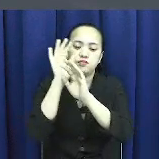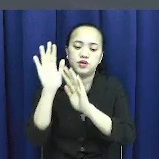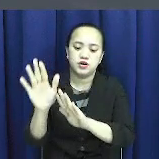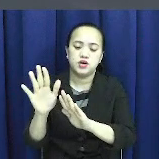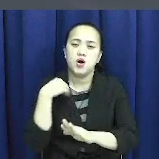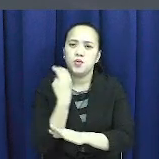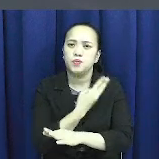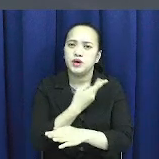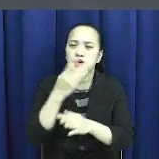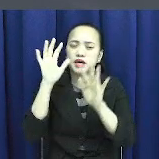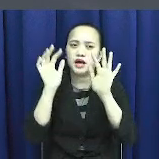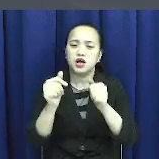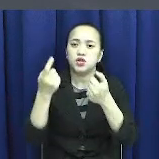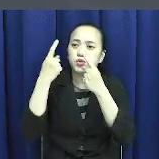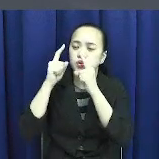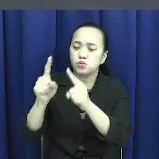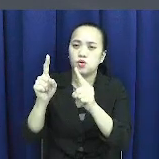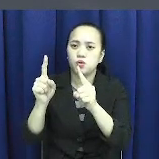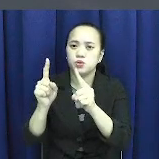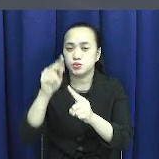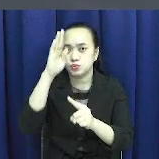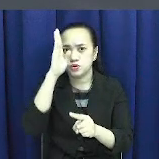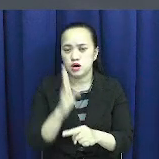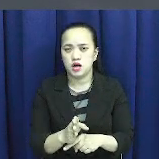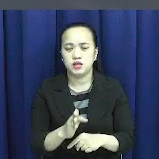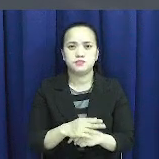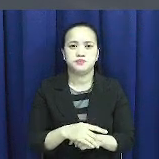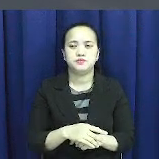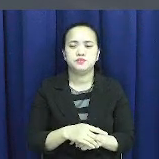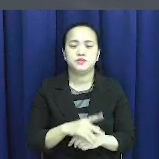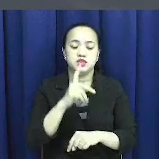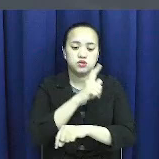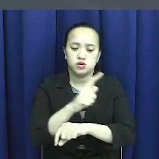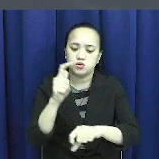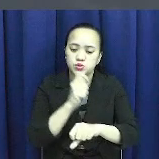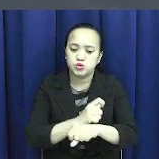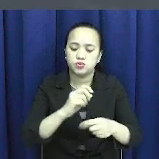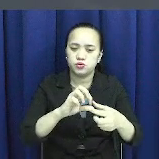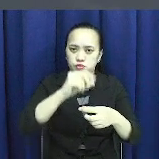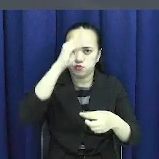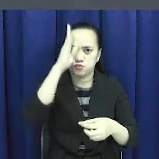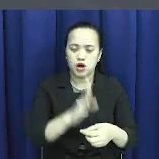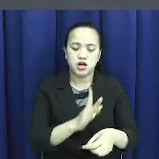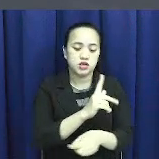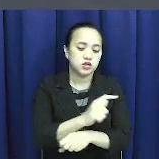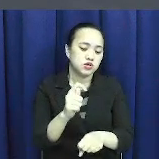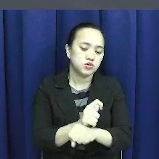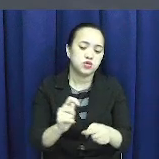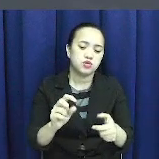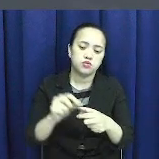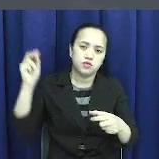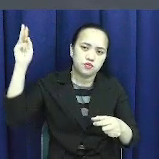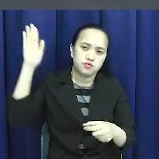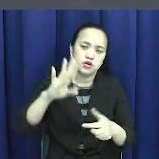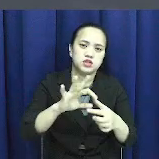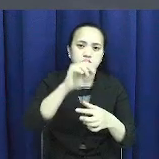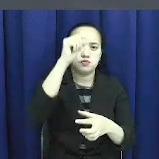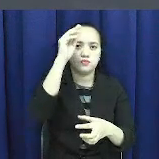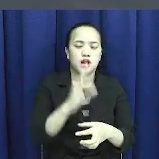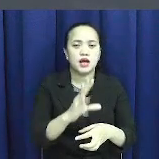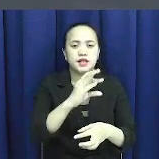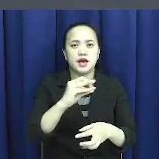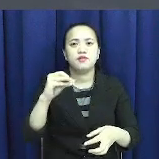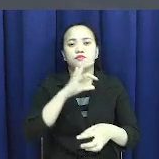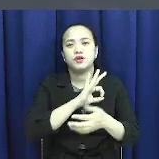boldly unto God sa trono ng Panginoon, sa throne of grace ng Panginoon. At tayo ngayon ay patatawarin ng